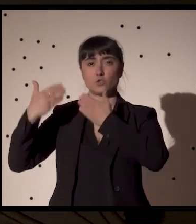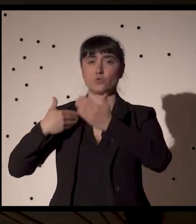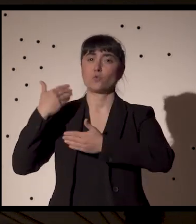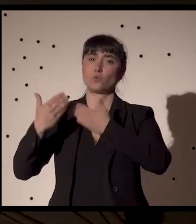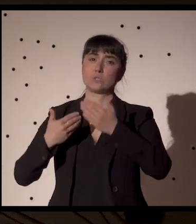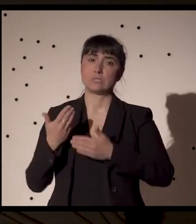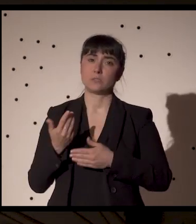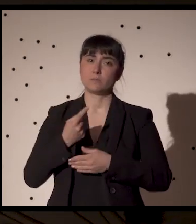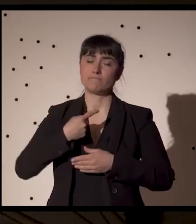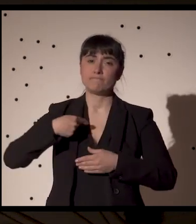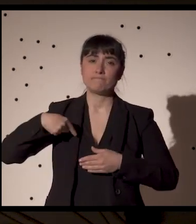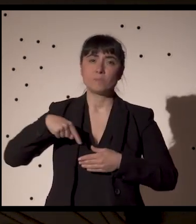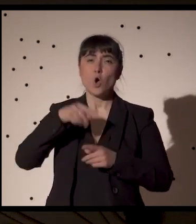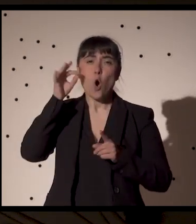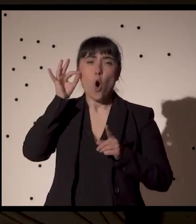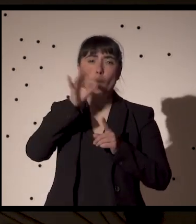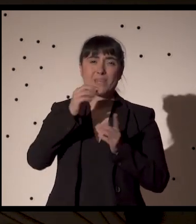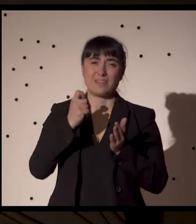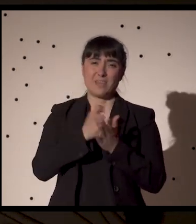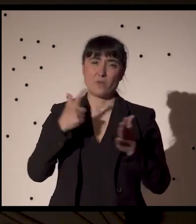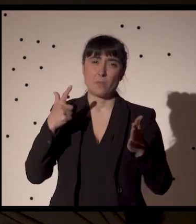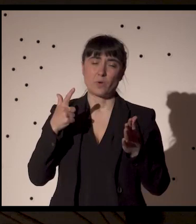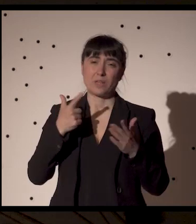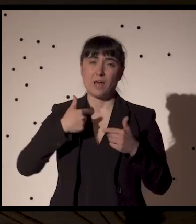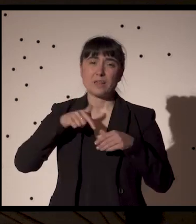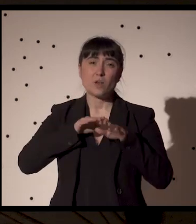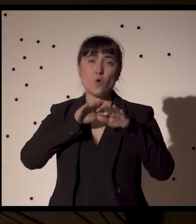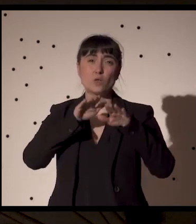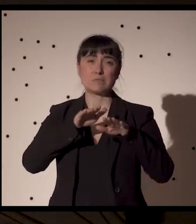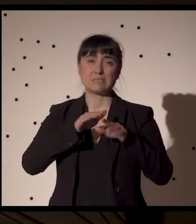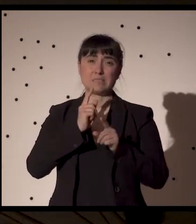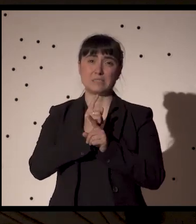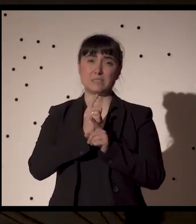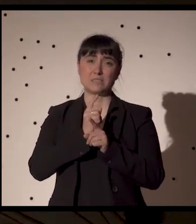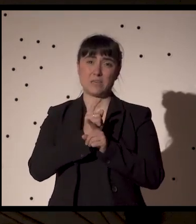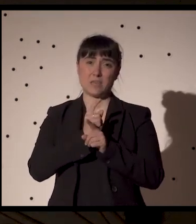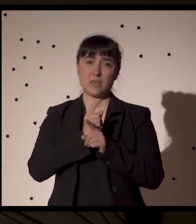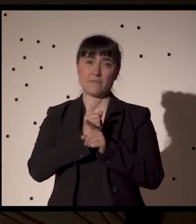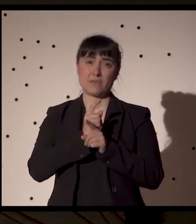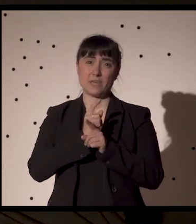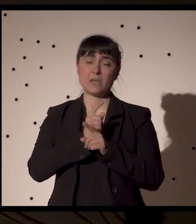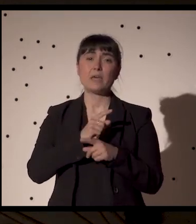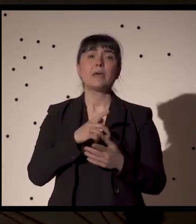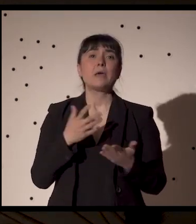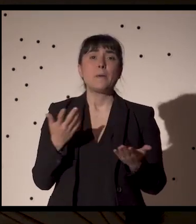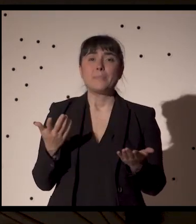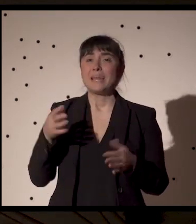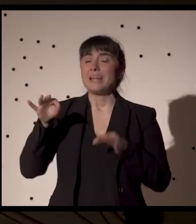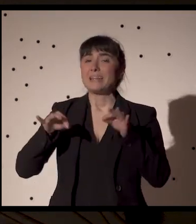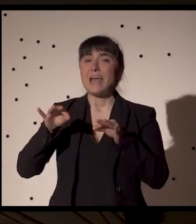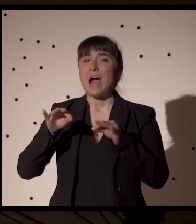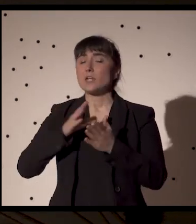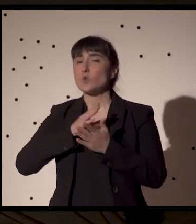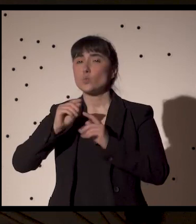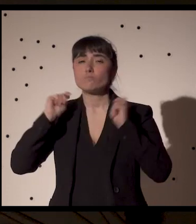sentito come uno delle obbiettivi principali da difendere una delle vocazioni principali da difendere per tutto il teatro